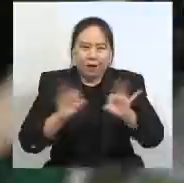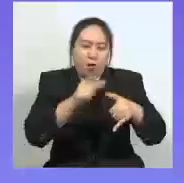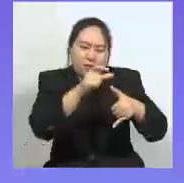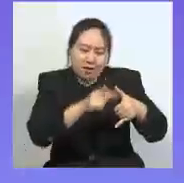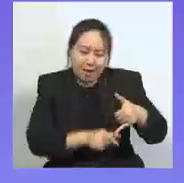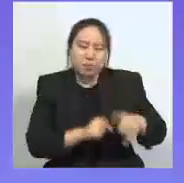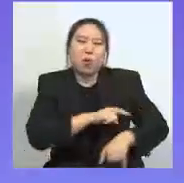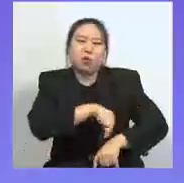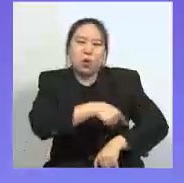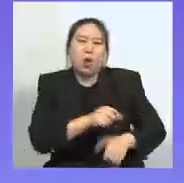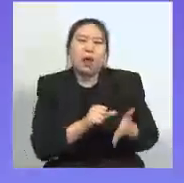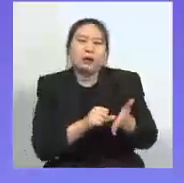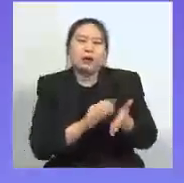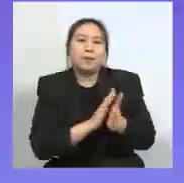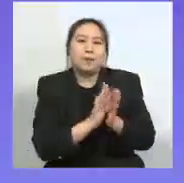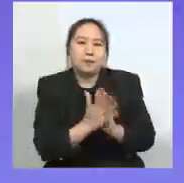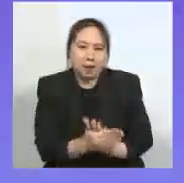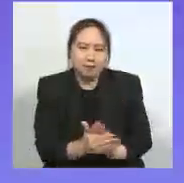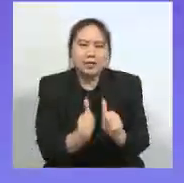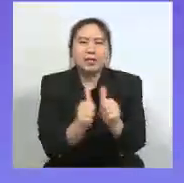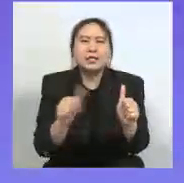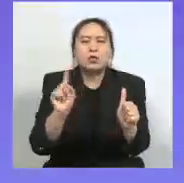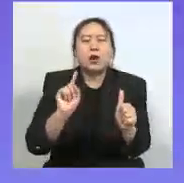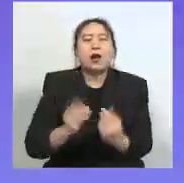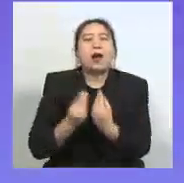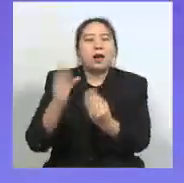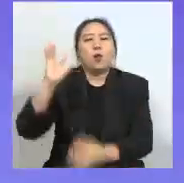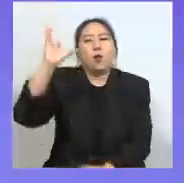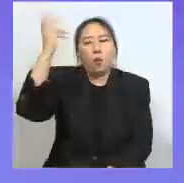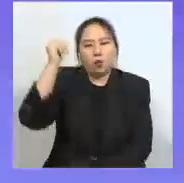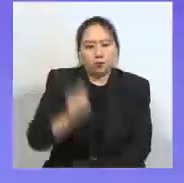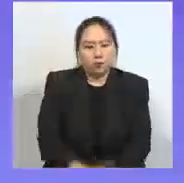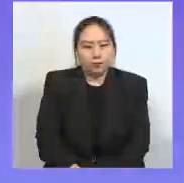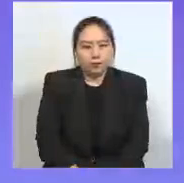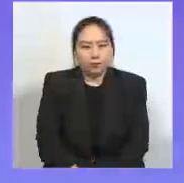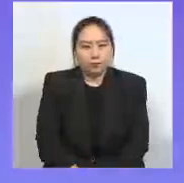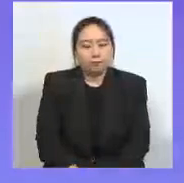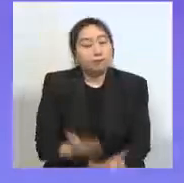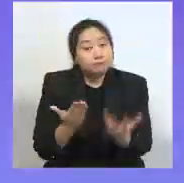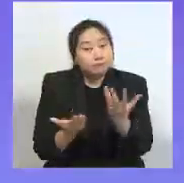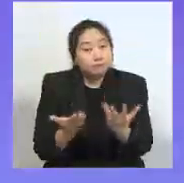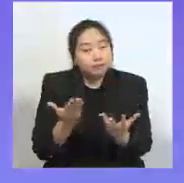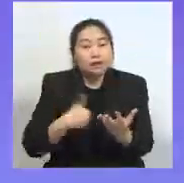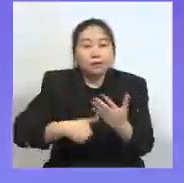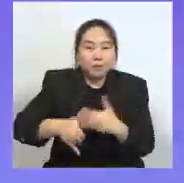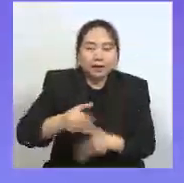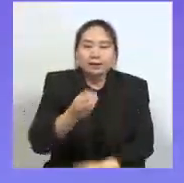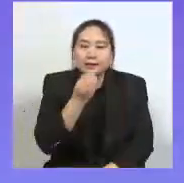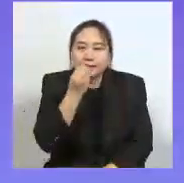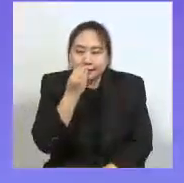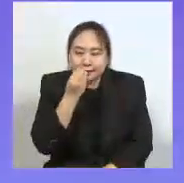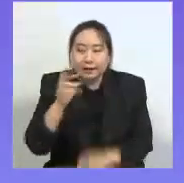การปรับเปลี่ยนแต่ทำก็เพื่อผลดีสำหรับโลกเรานะฮะ นี่นะคะหรือว่าจะไปซื้ออาหารโรงอาห